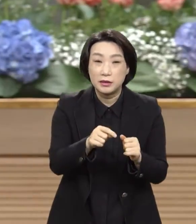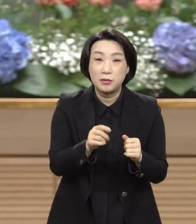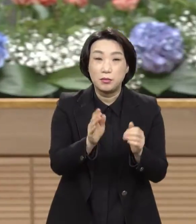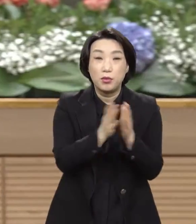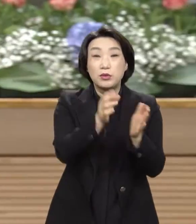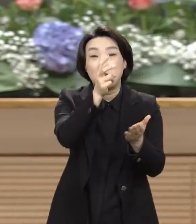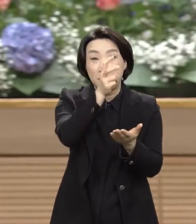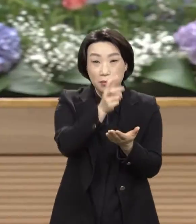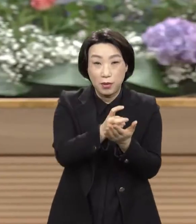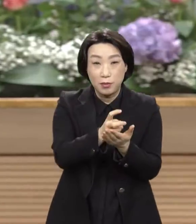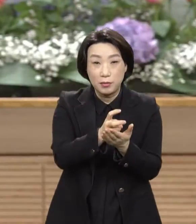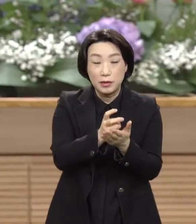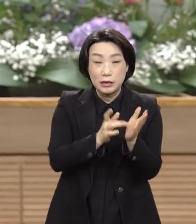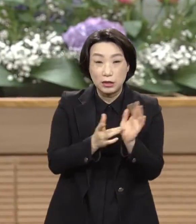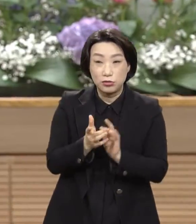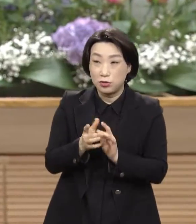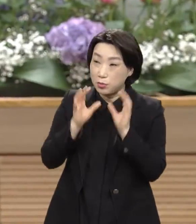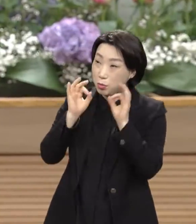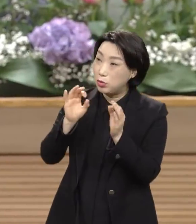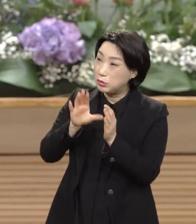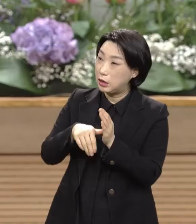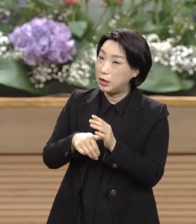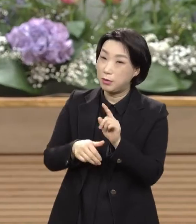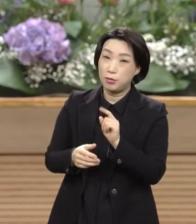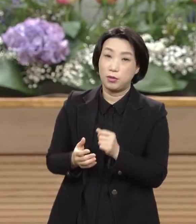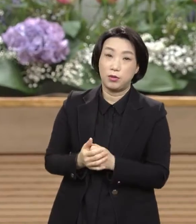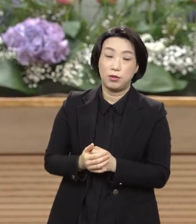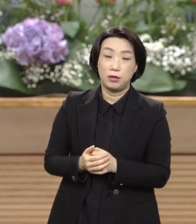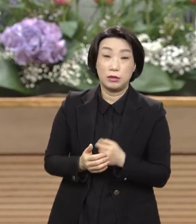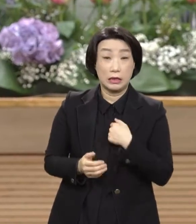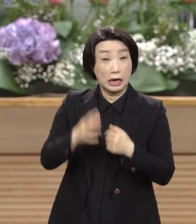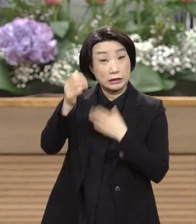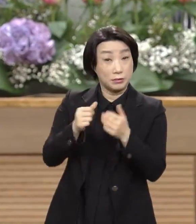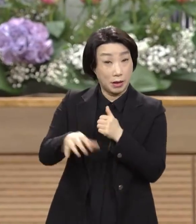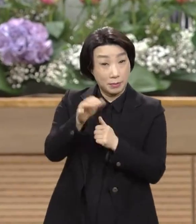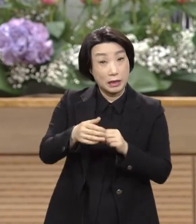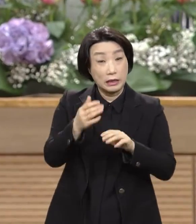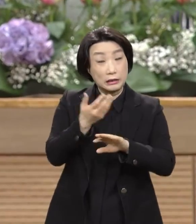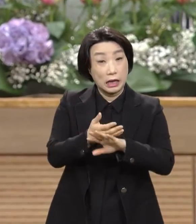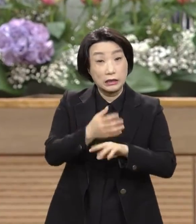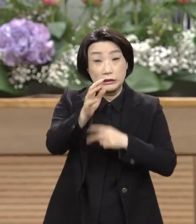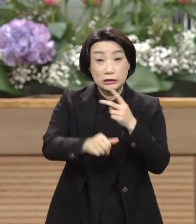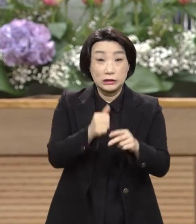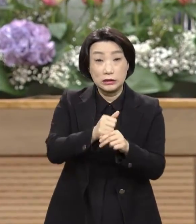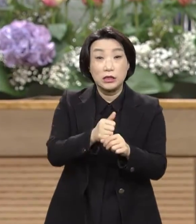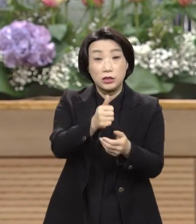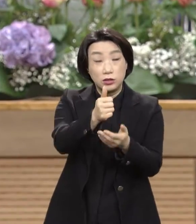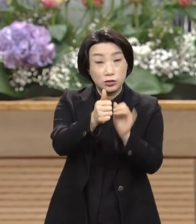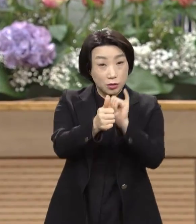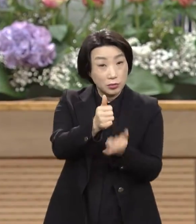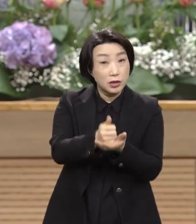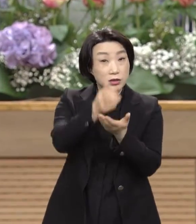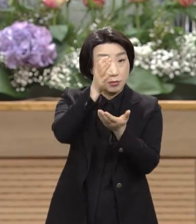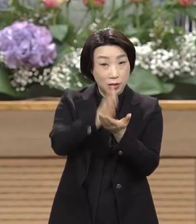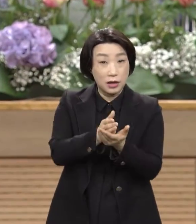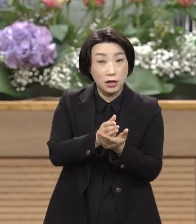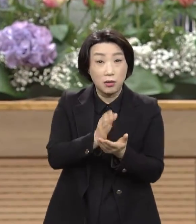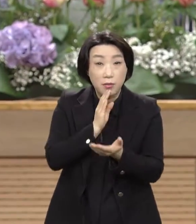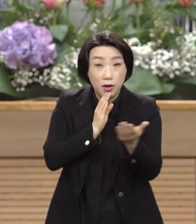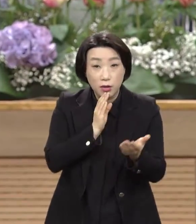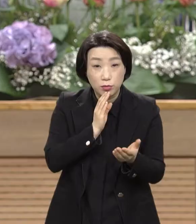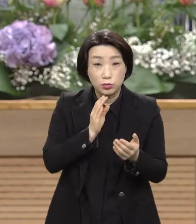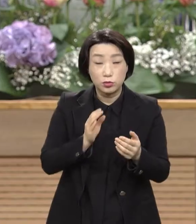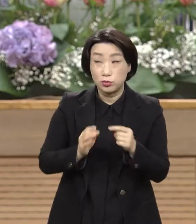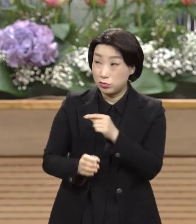율법으로 예수를 바라볼 때 내 앞에 다른 신을 두지 말라 했거든.